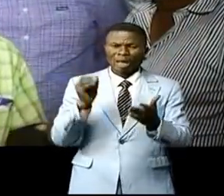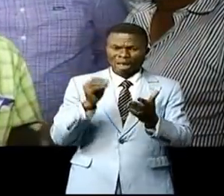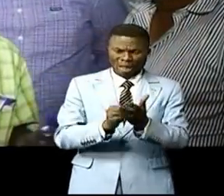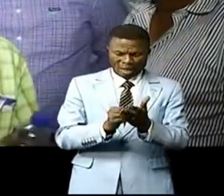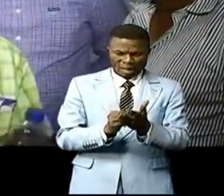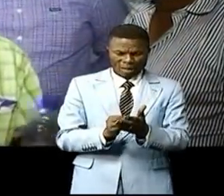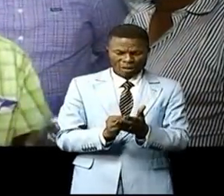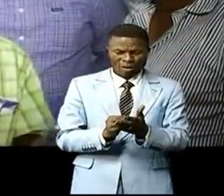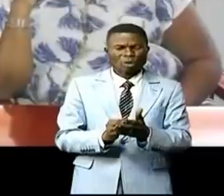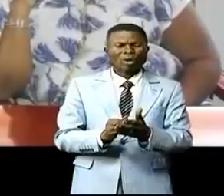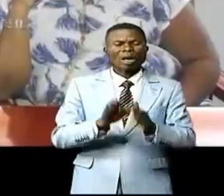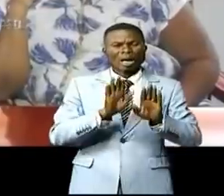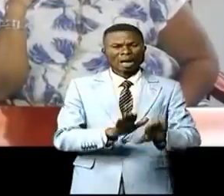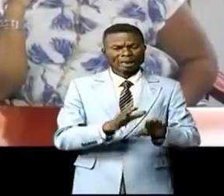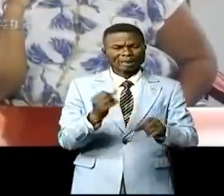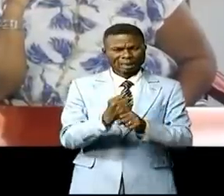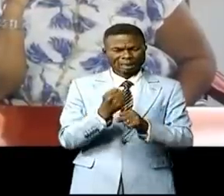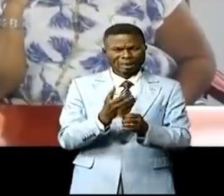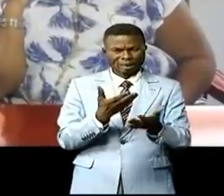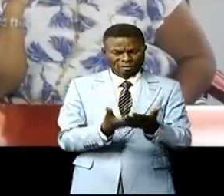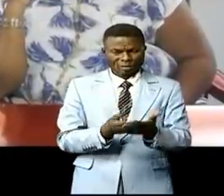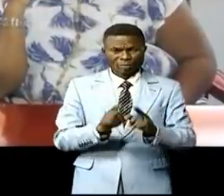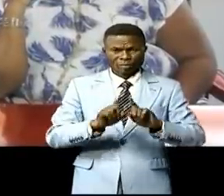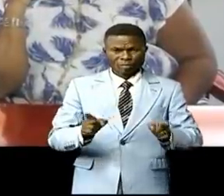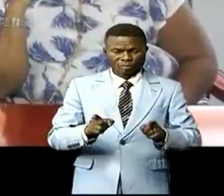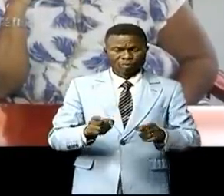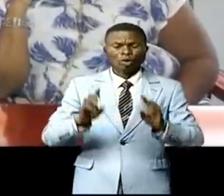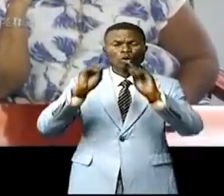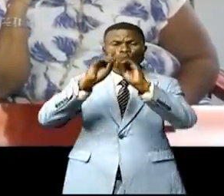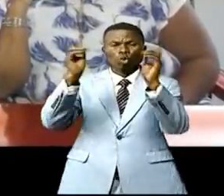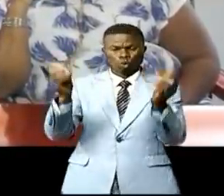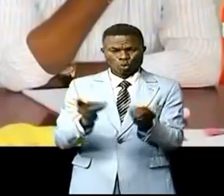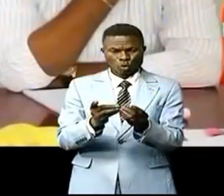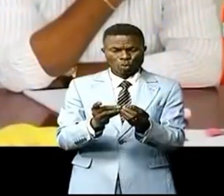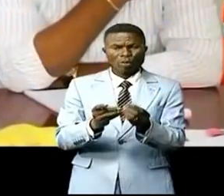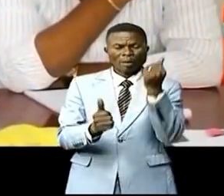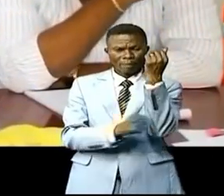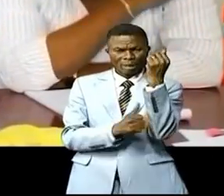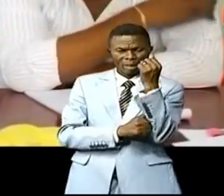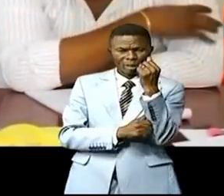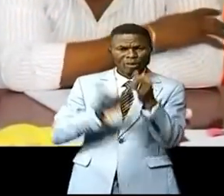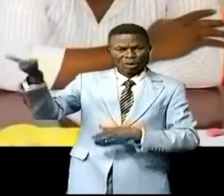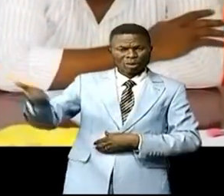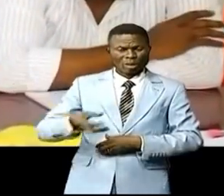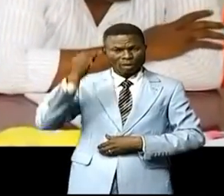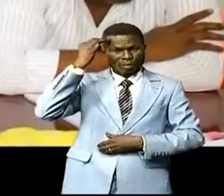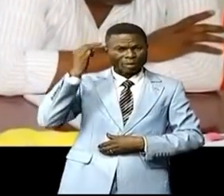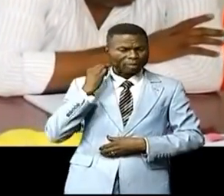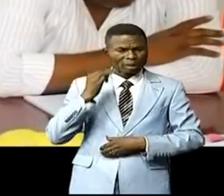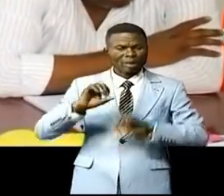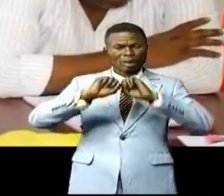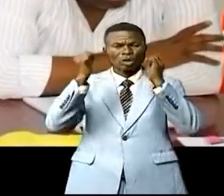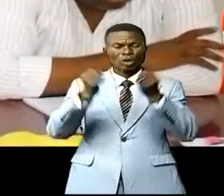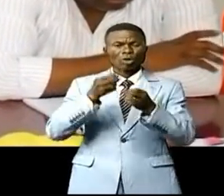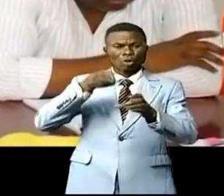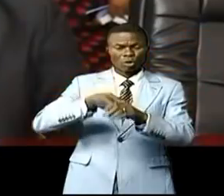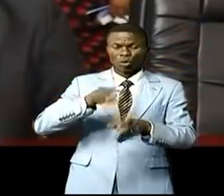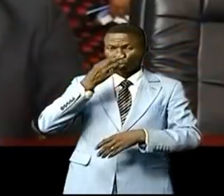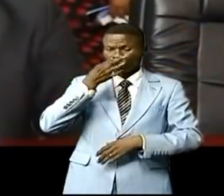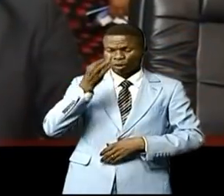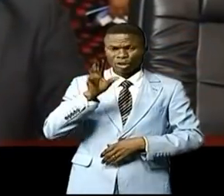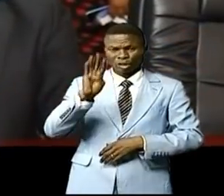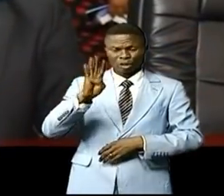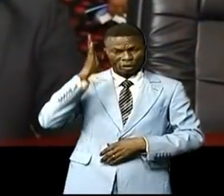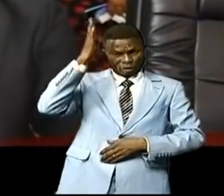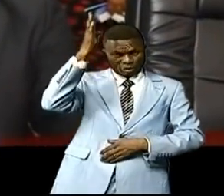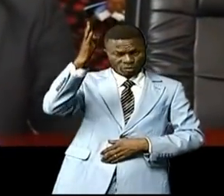soi leur travail. Entre-temps, la même délégation de Kadhafi sera reçue par le ministre des Hydrocarbures Didier Boudimbou le jeudi